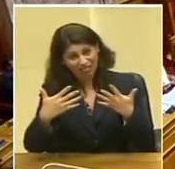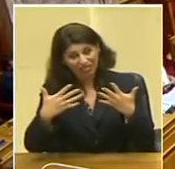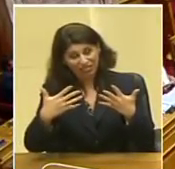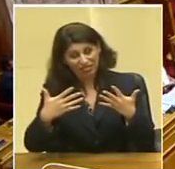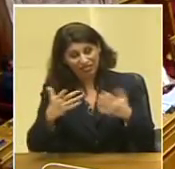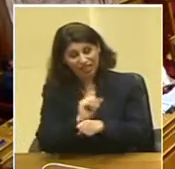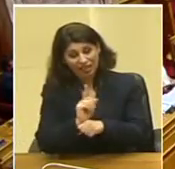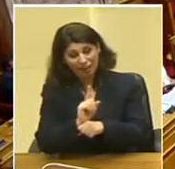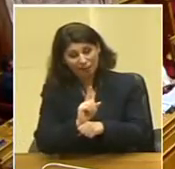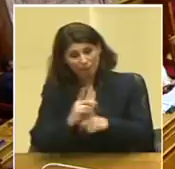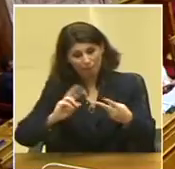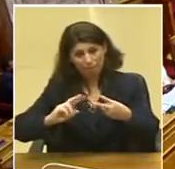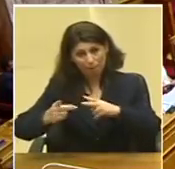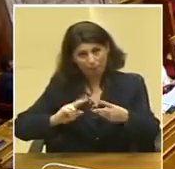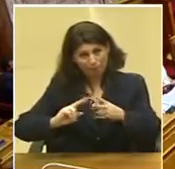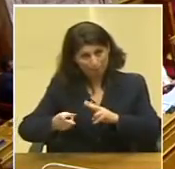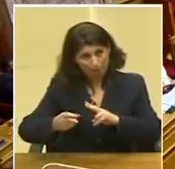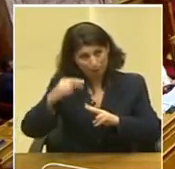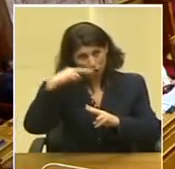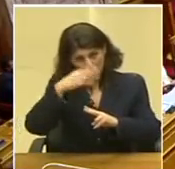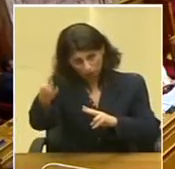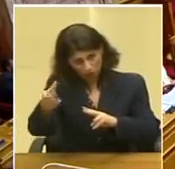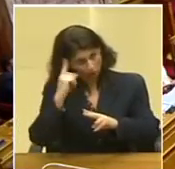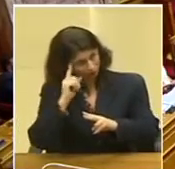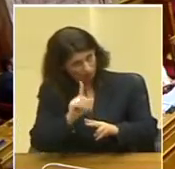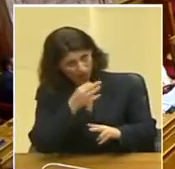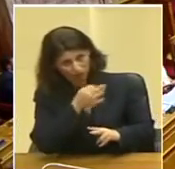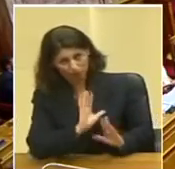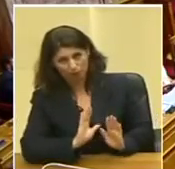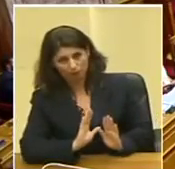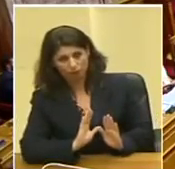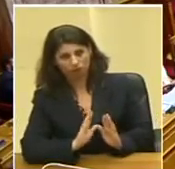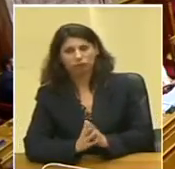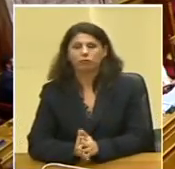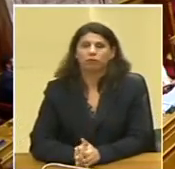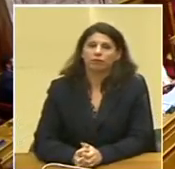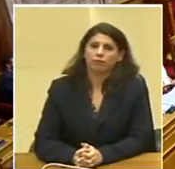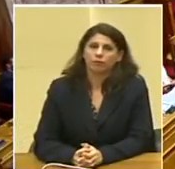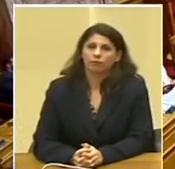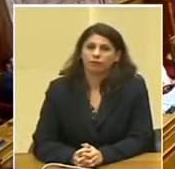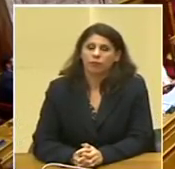τον Πρωθυπουργό. Καταλάβατε τι είπα. Παρακαλώ. Θέλω να κλείσω όμως.